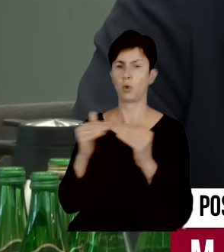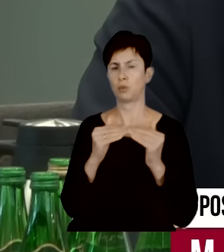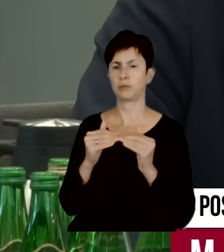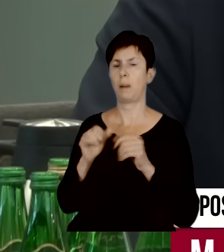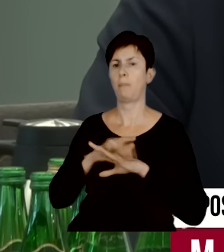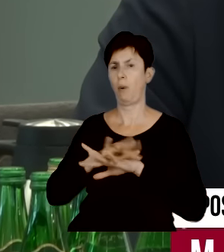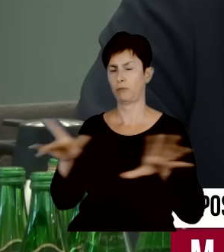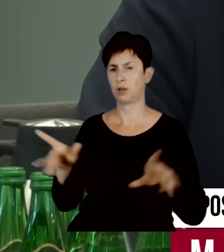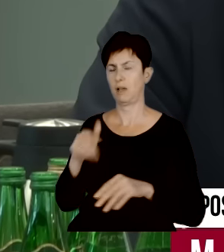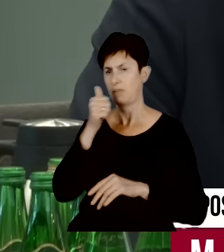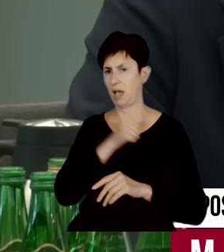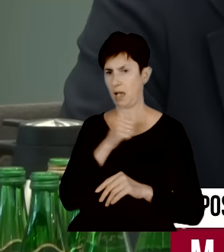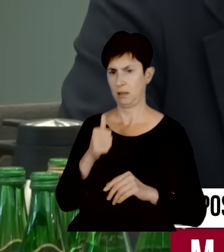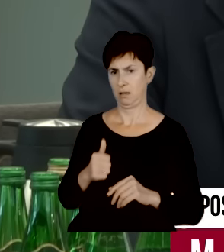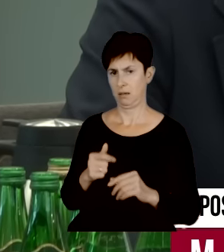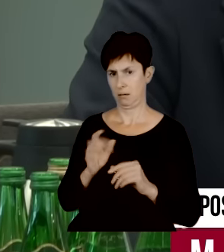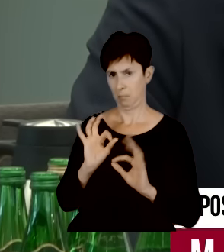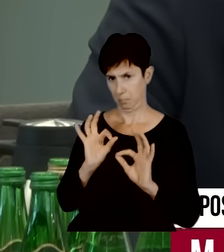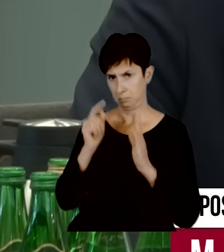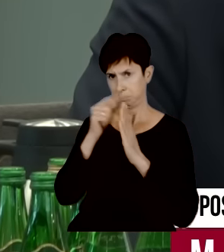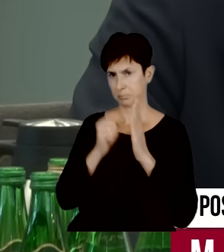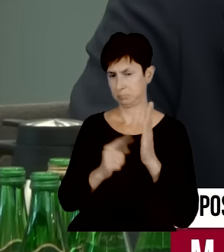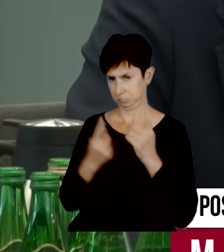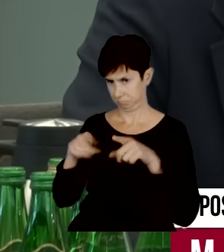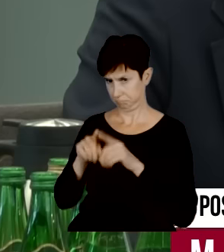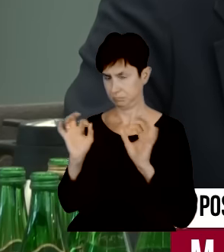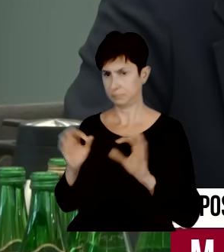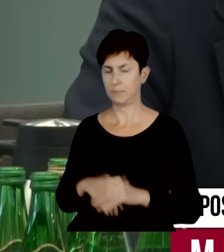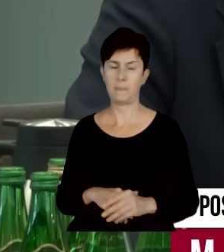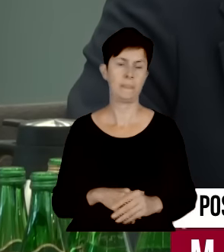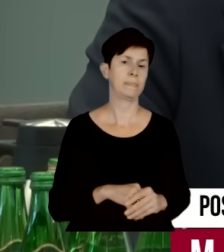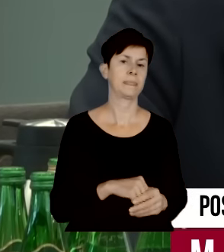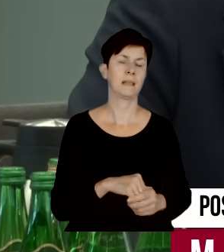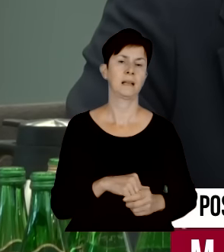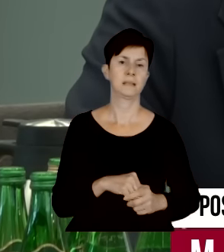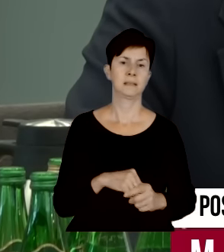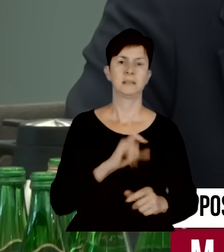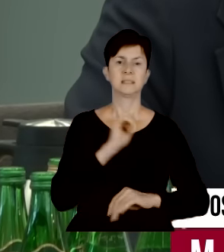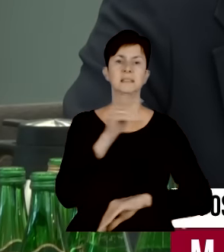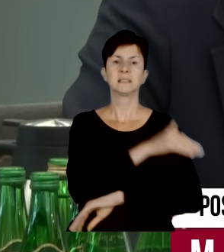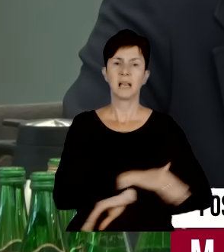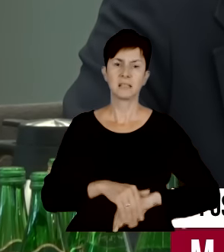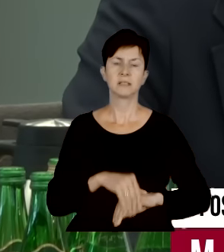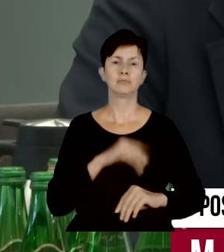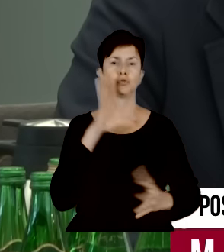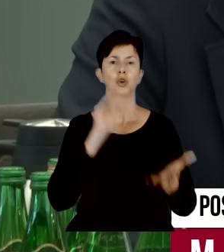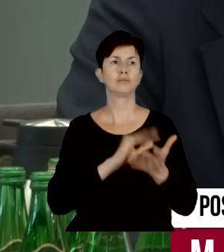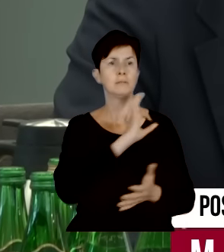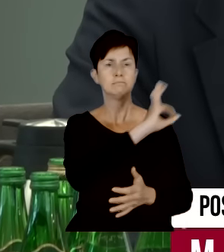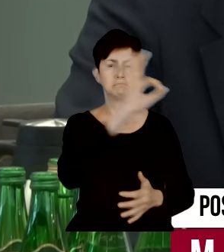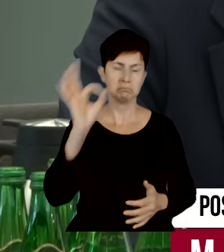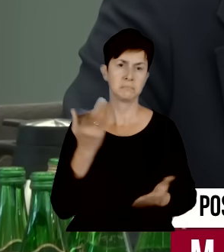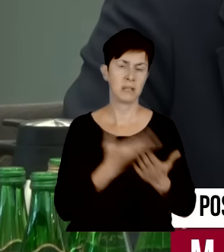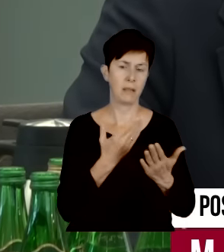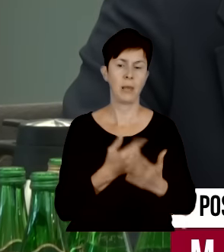spełnią te walory Posługując się doświadczeniami które spływały do nas za granicą mieliśmy wszelkie przesłanki ku